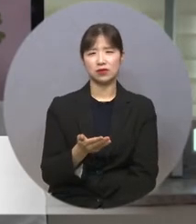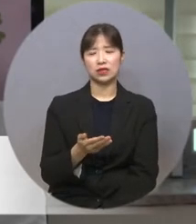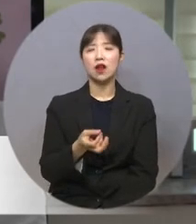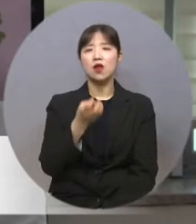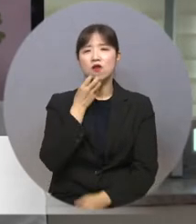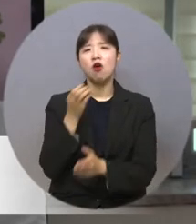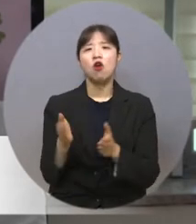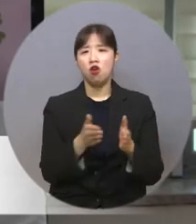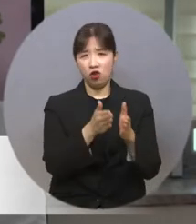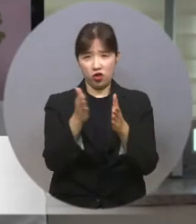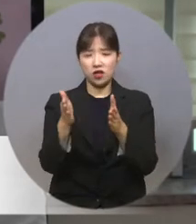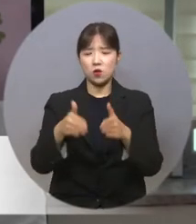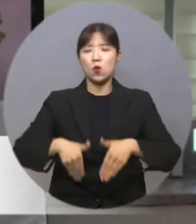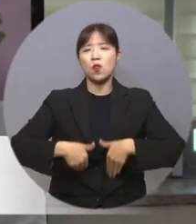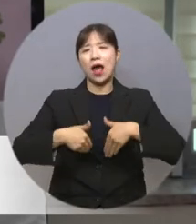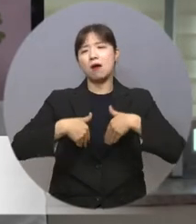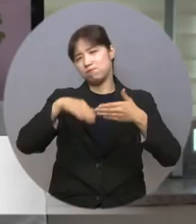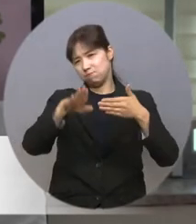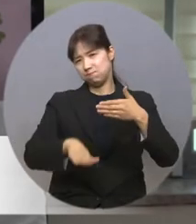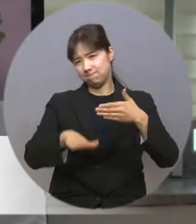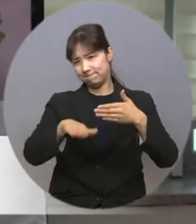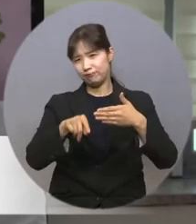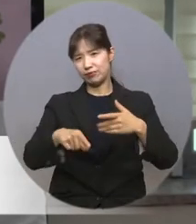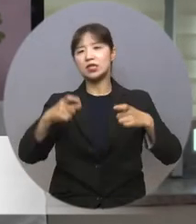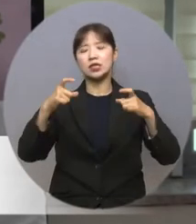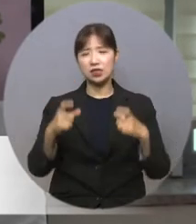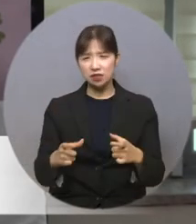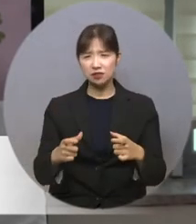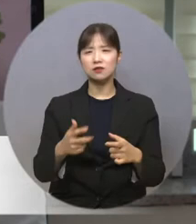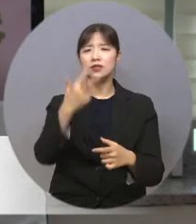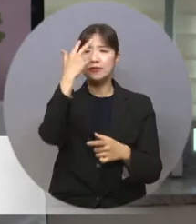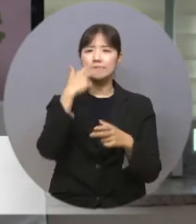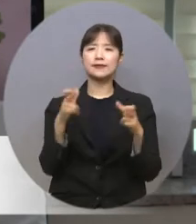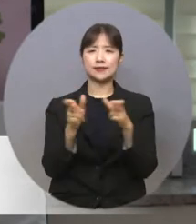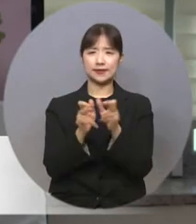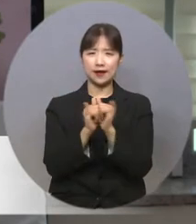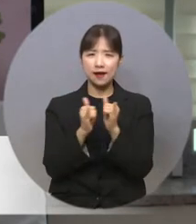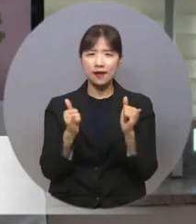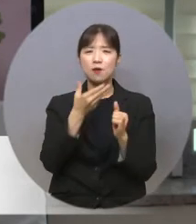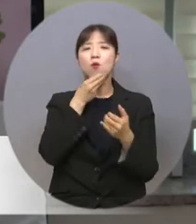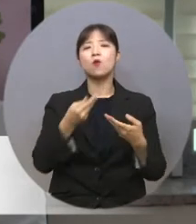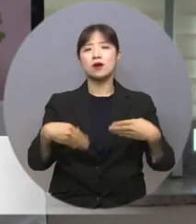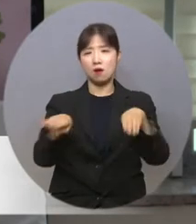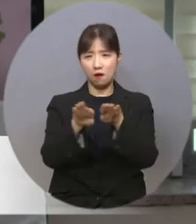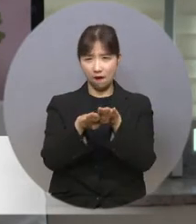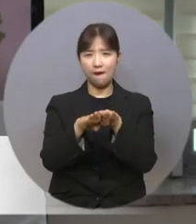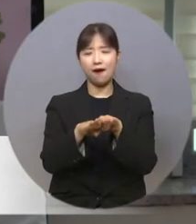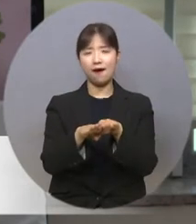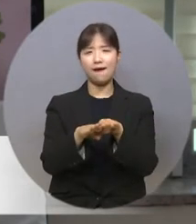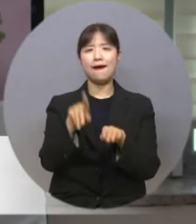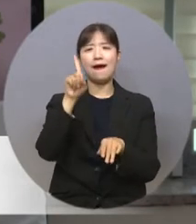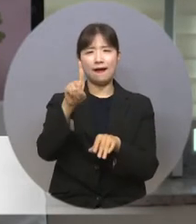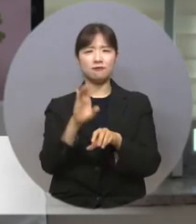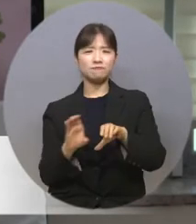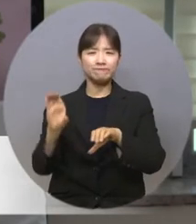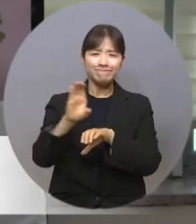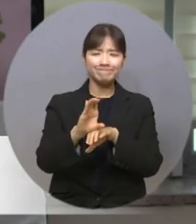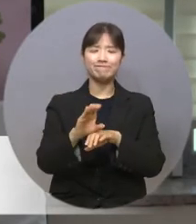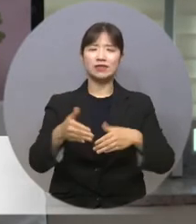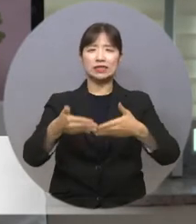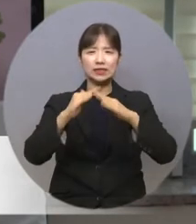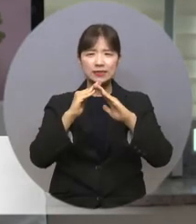경기도 남부 쪽에 시각장애인이 복지가 아니 하나 더 설립될 수